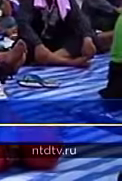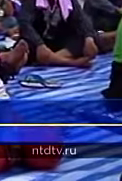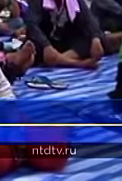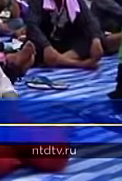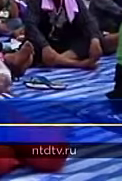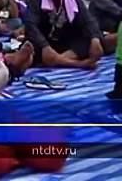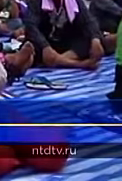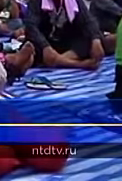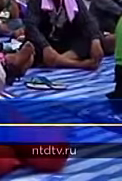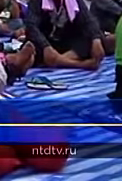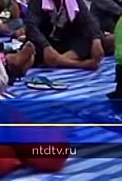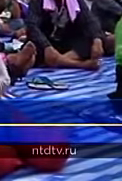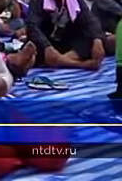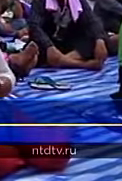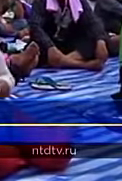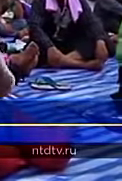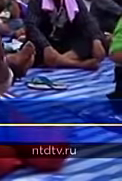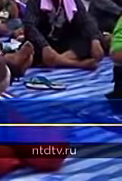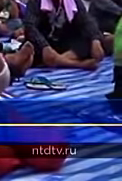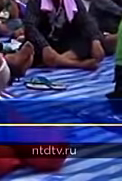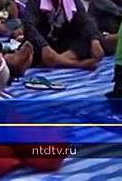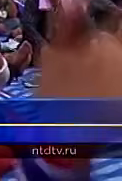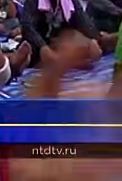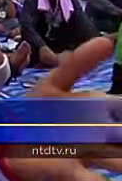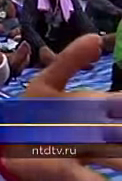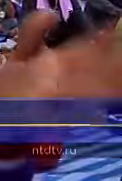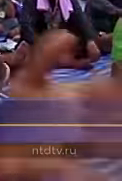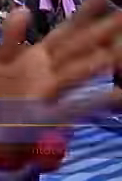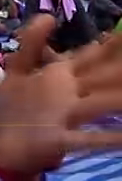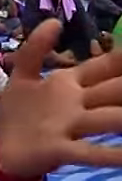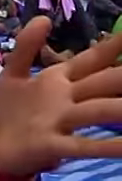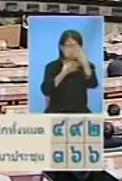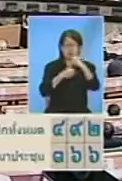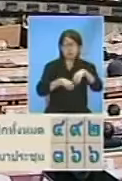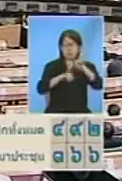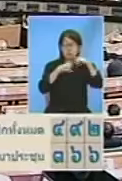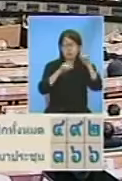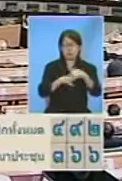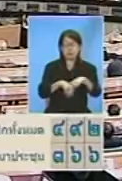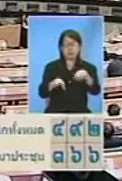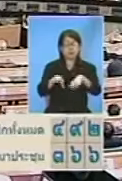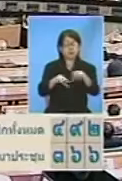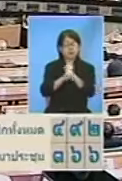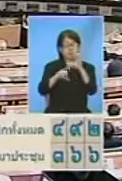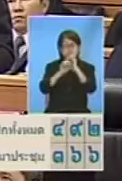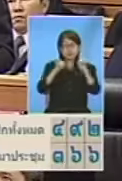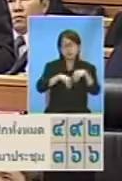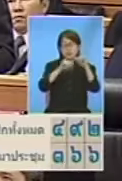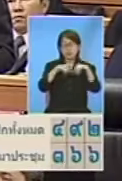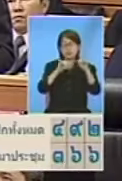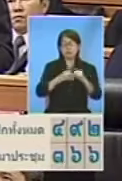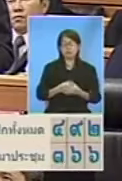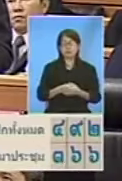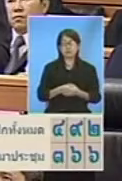Люди считают, что полиция выбирает служить политикам, а не встать вместе с народом. Ранее в этот же день в тайском